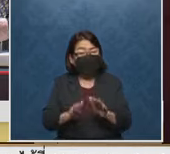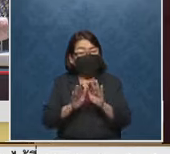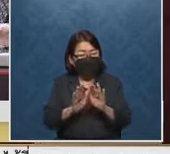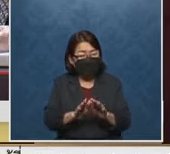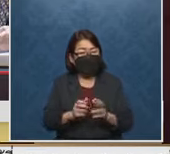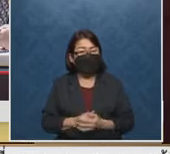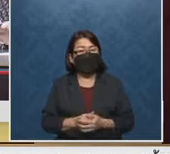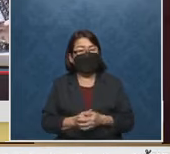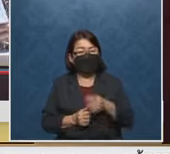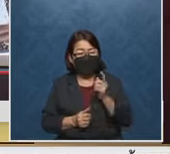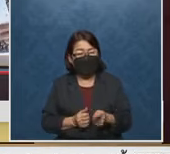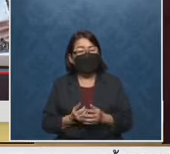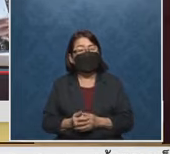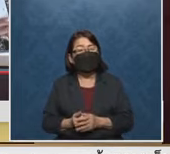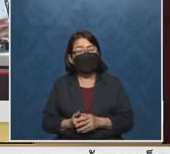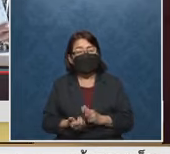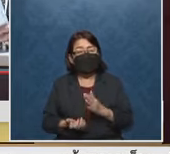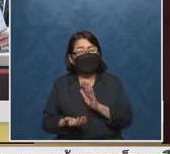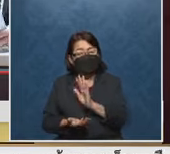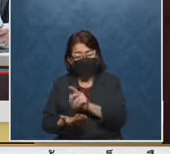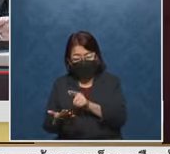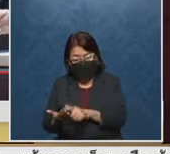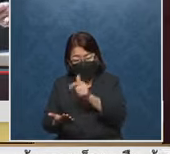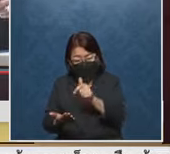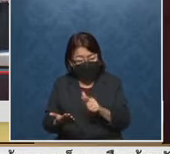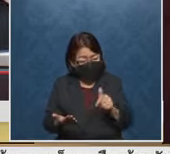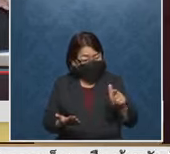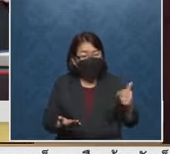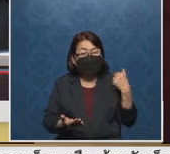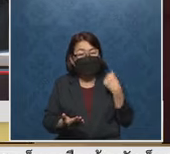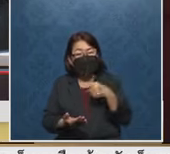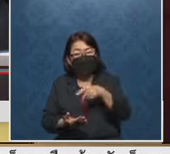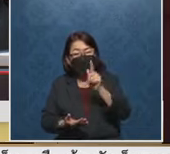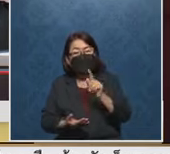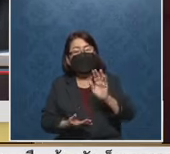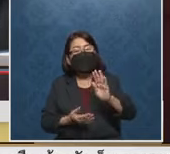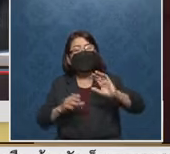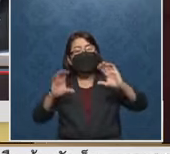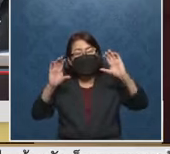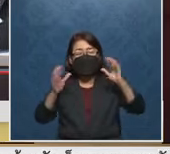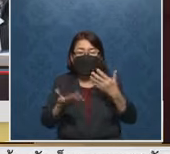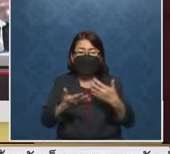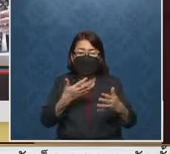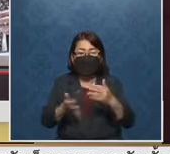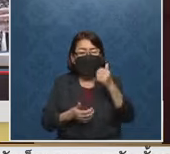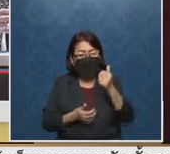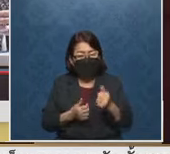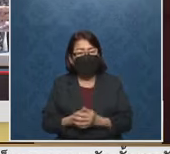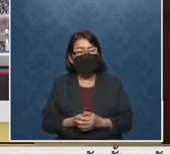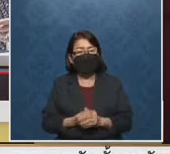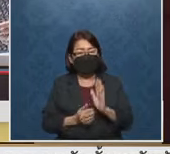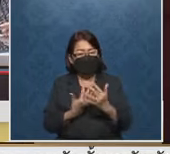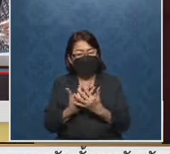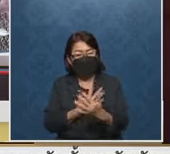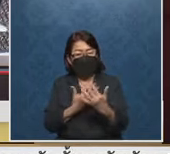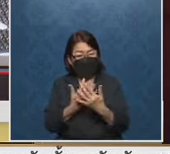ควรจะนำทั้งร่างที่เป็นประโยชน์ที่สุดแม้ว่าจะเป็นร่างของรัฐบาลซึ่งต้องรับฟังมาจากพี่น้องประชาชนส่วนใ